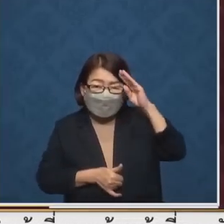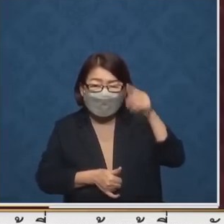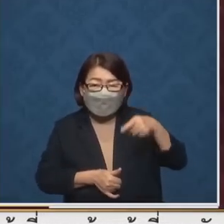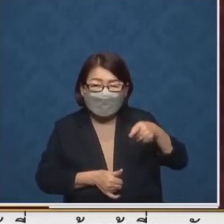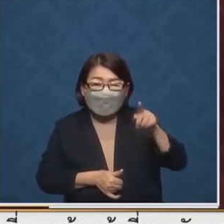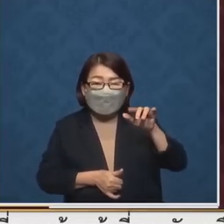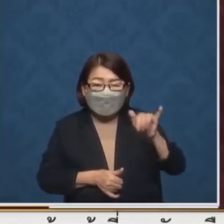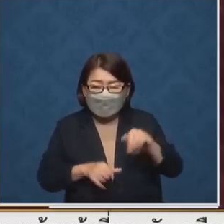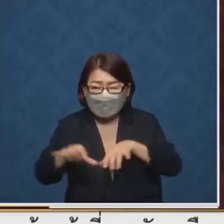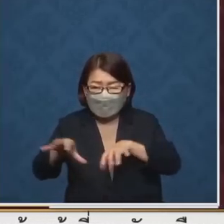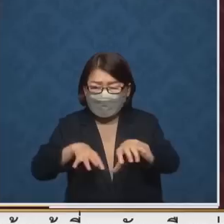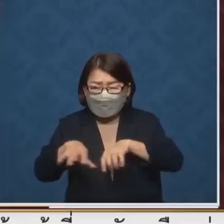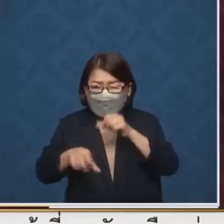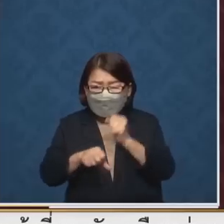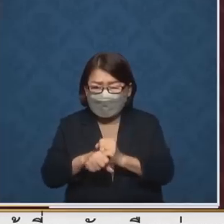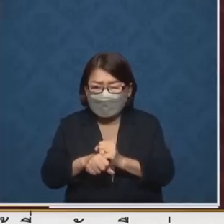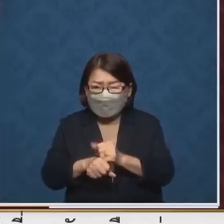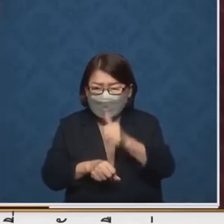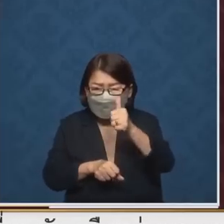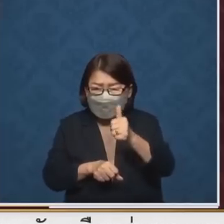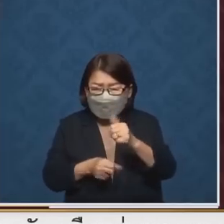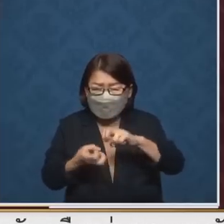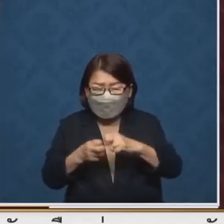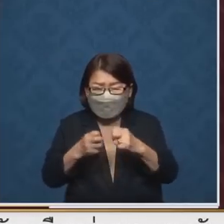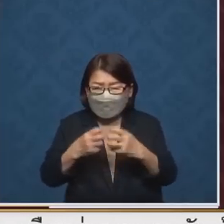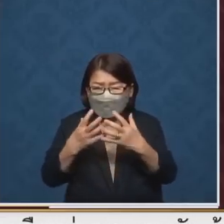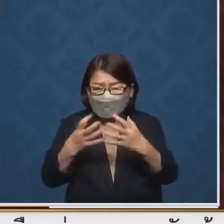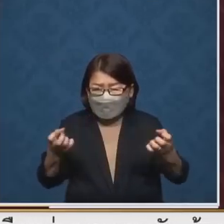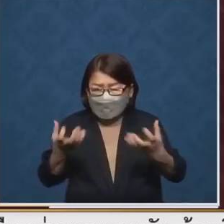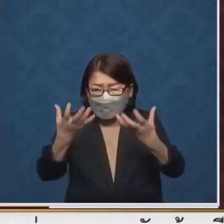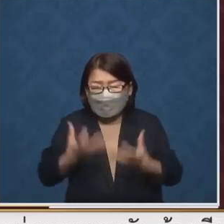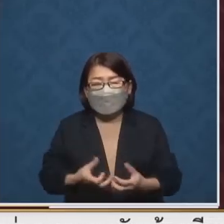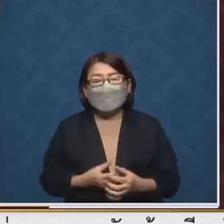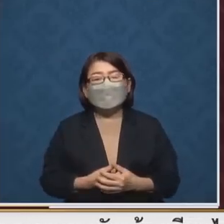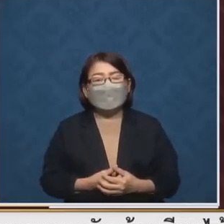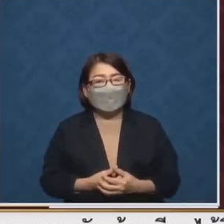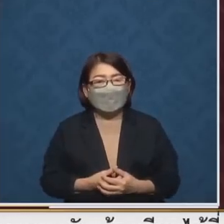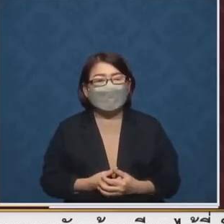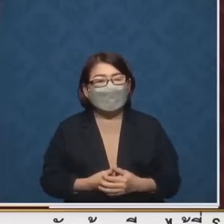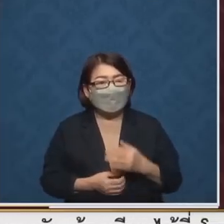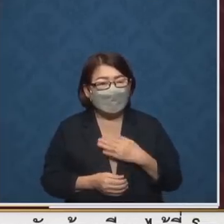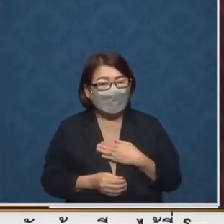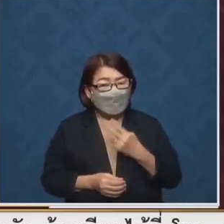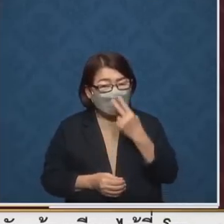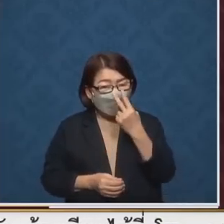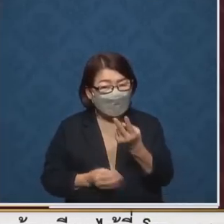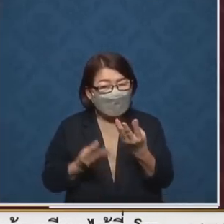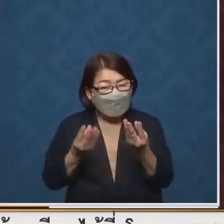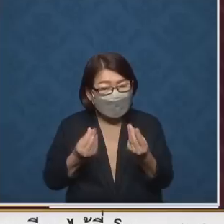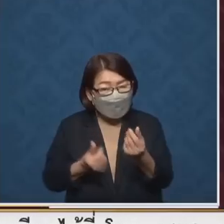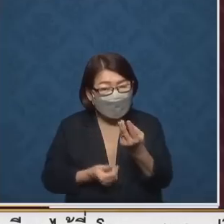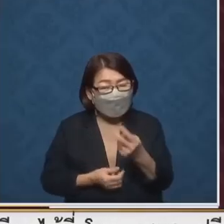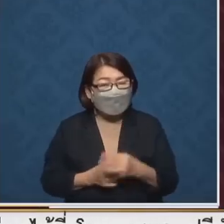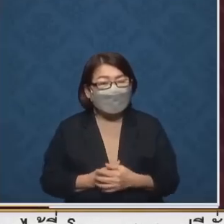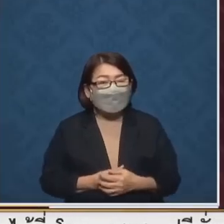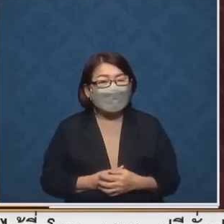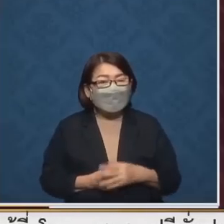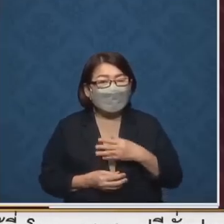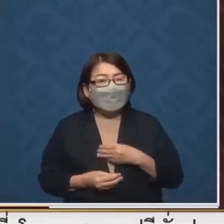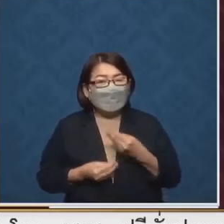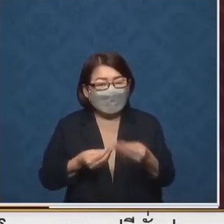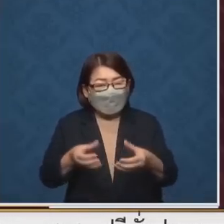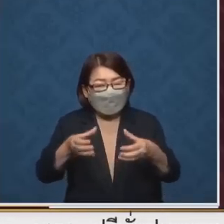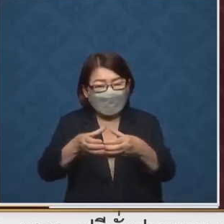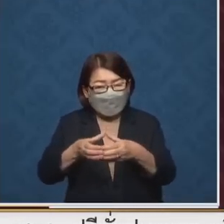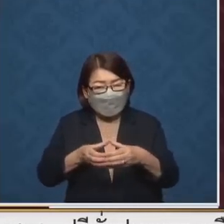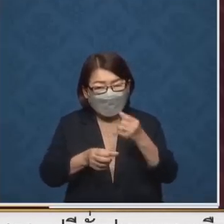ให้เกิดความเสียหายได้ขนาดนี้ก่อนจะผ่านตรงนี้ผมอยากเนนตัวเลขนะครับผมให้ทมงาน